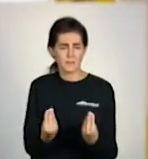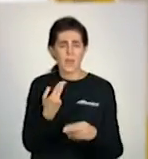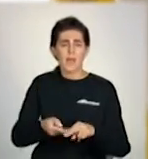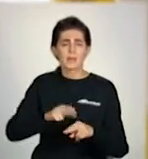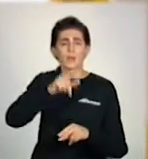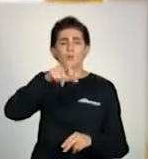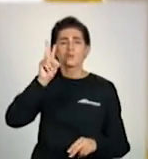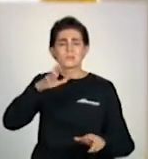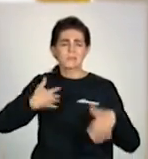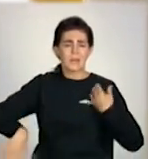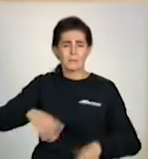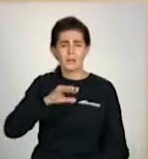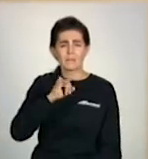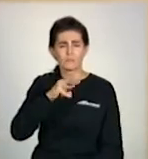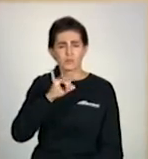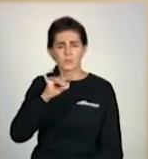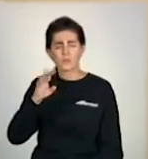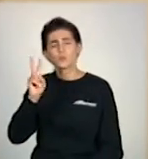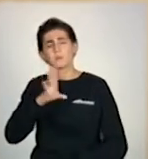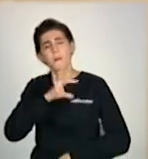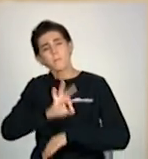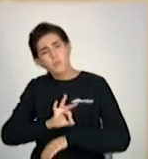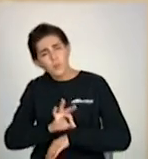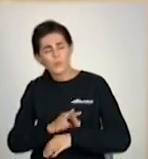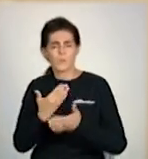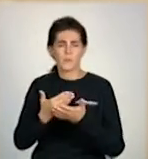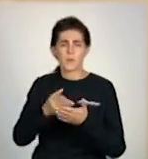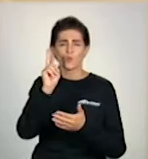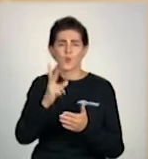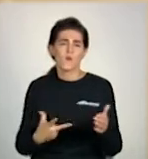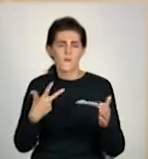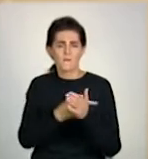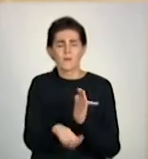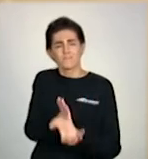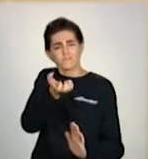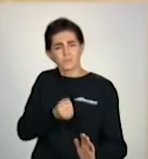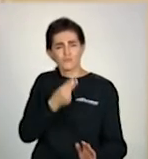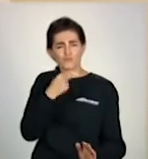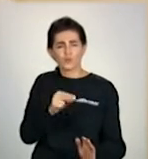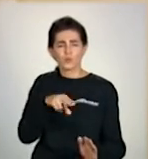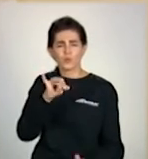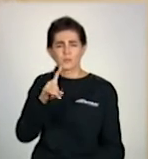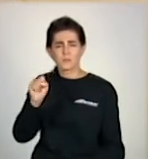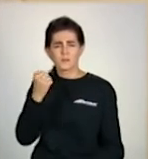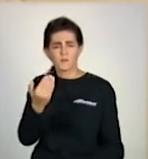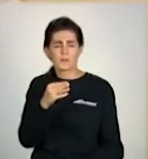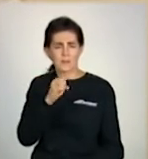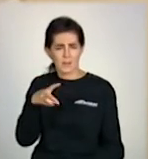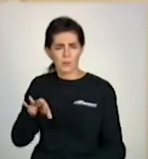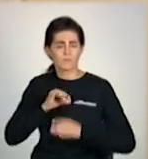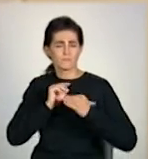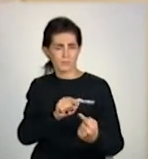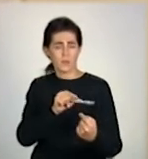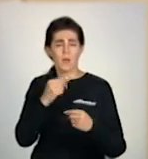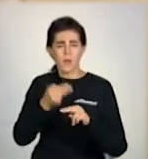с ослабленным иммунитетом. А кто переболел, кто, допустим, провакцинировался, получил хорошую дозу антител, им как раз вторую